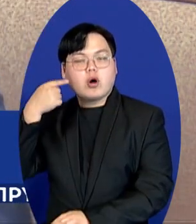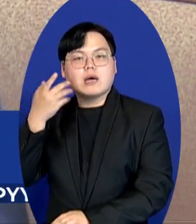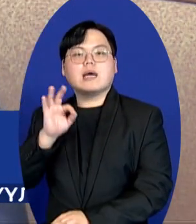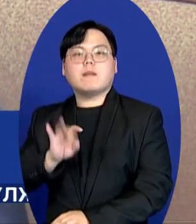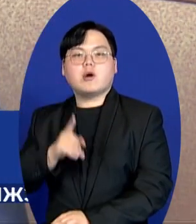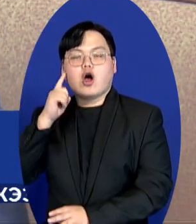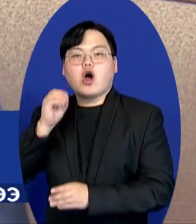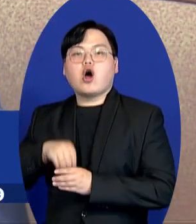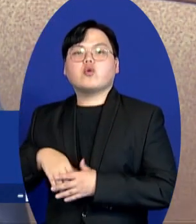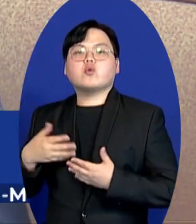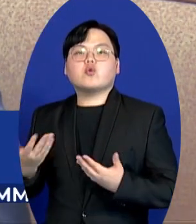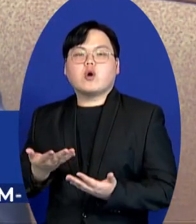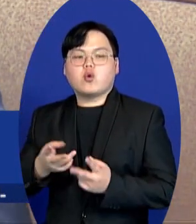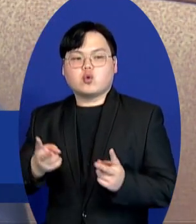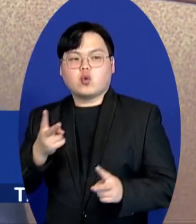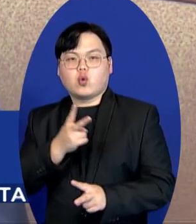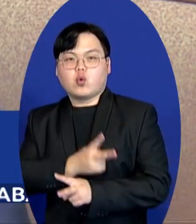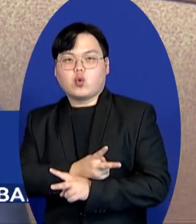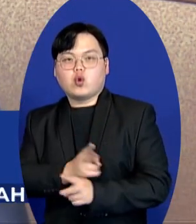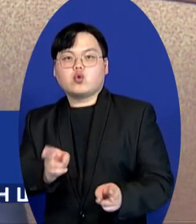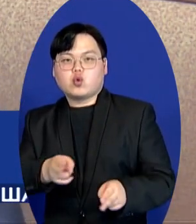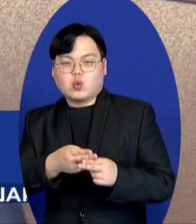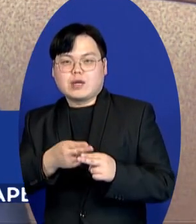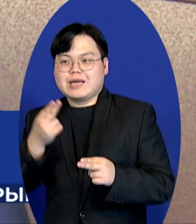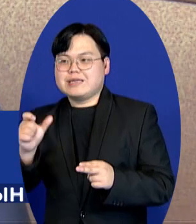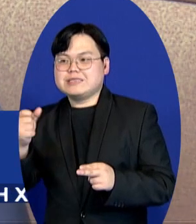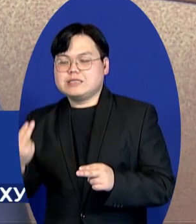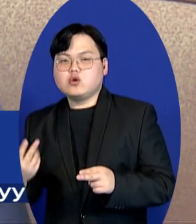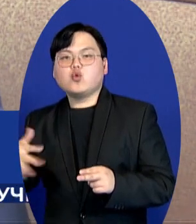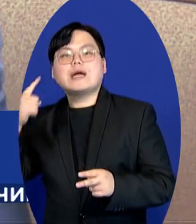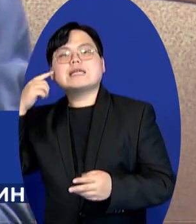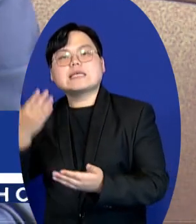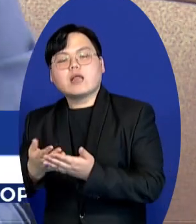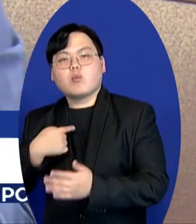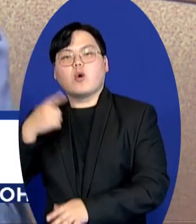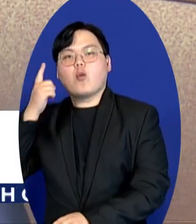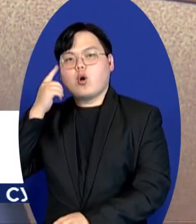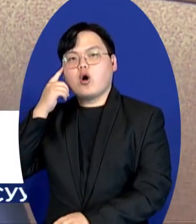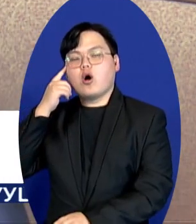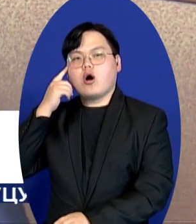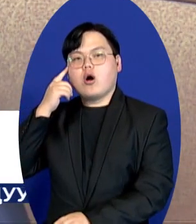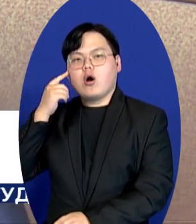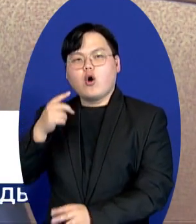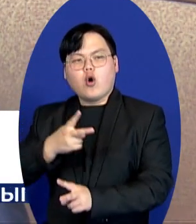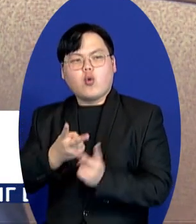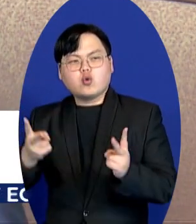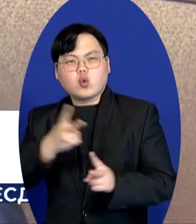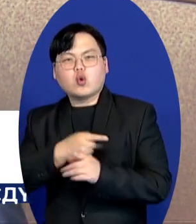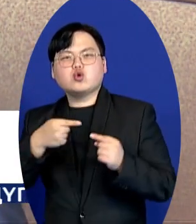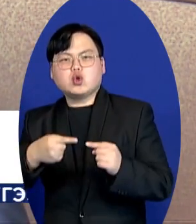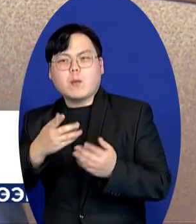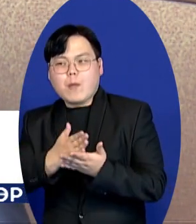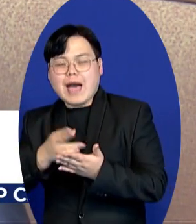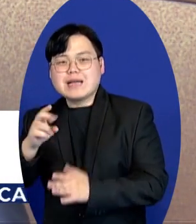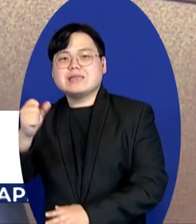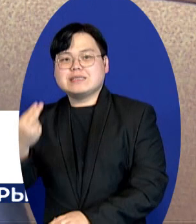үндсэн хуулийн энэ дүгнэлтийг үндсэн хуулийн санал байна. Цэцгийн санал байна гэж би ойлгож байгаа. Цэц үндсэн хууль чинь ийм зөрчилтэй байна шүү. Энийг засаач гэдэг